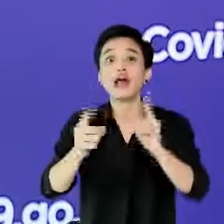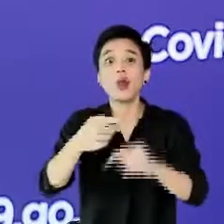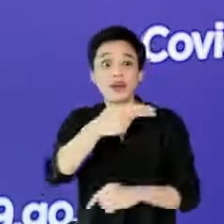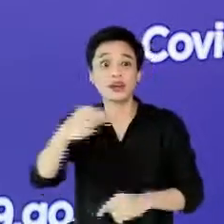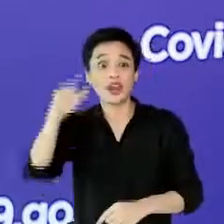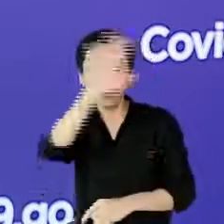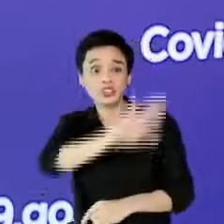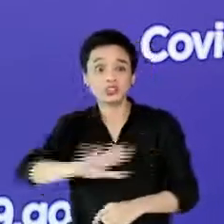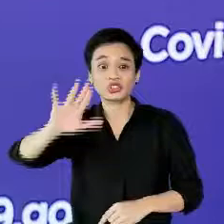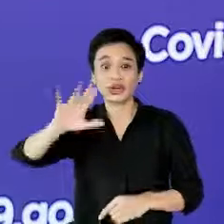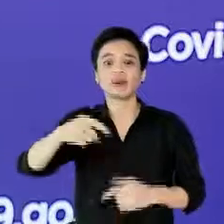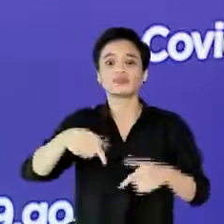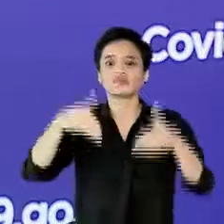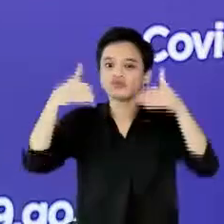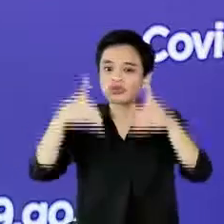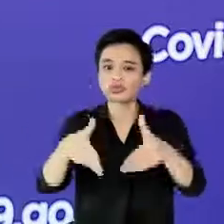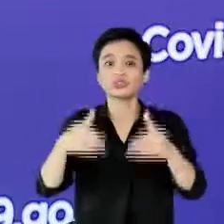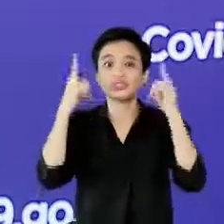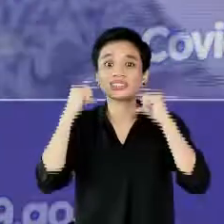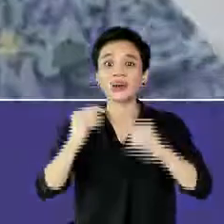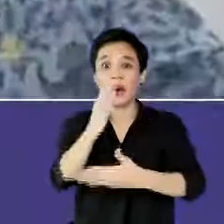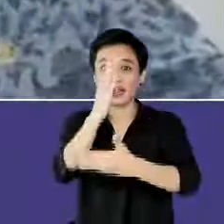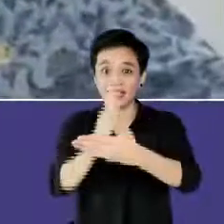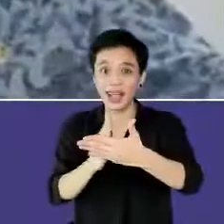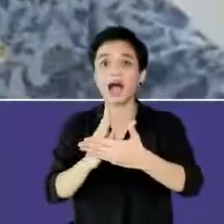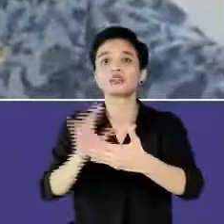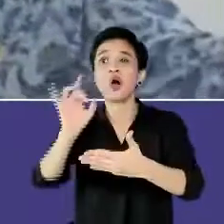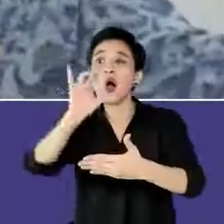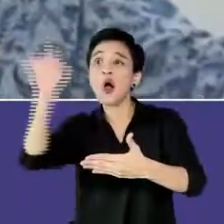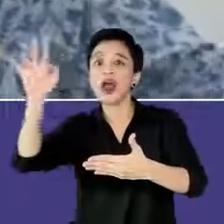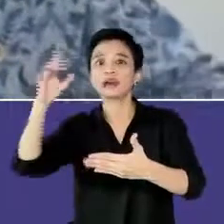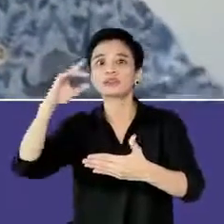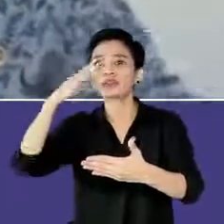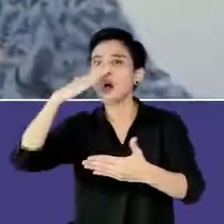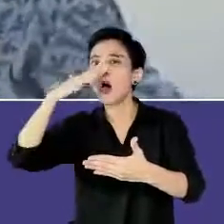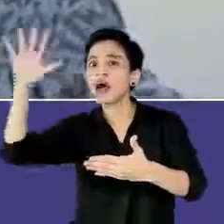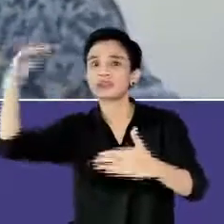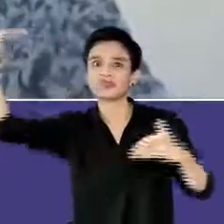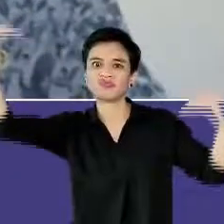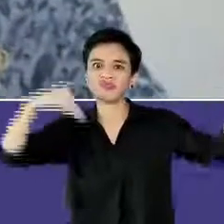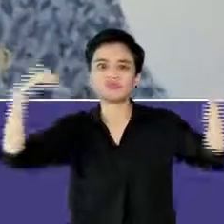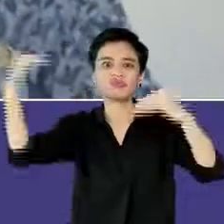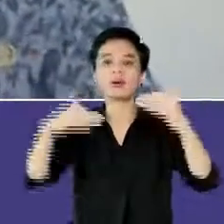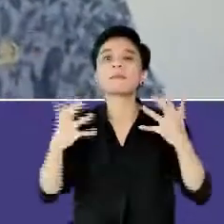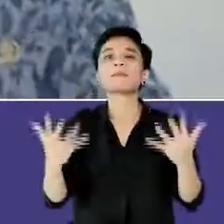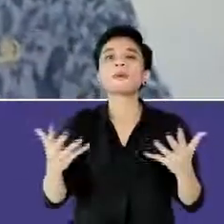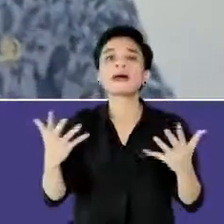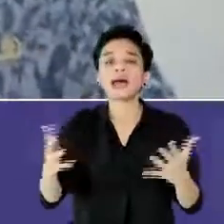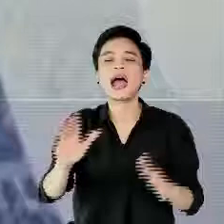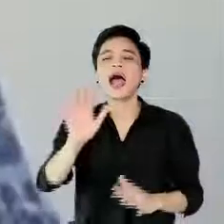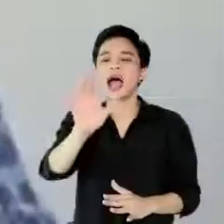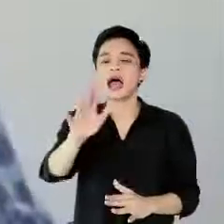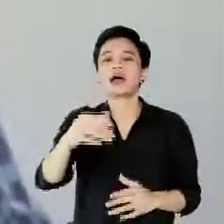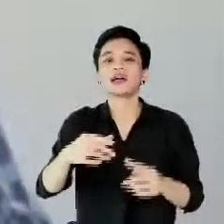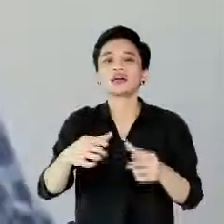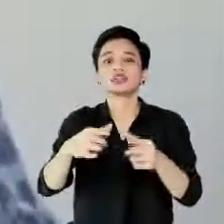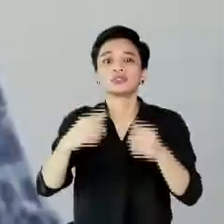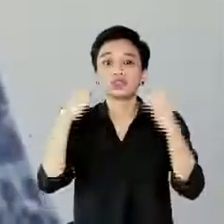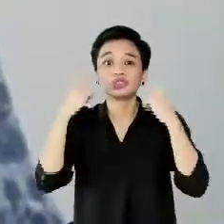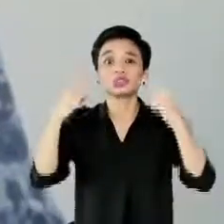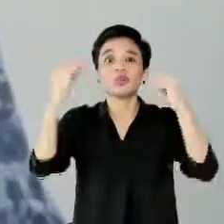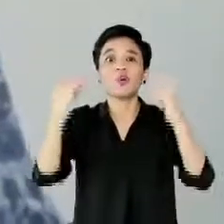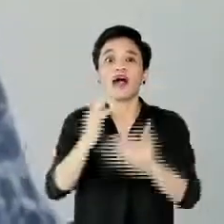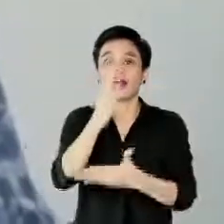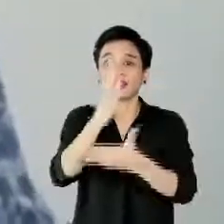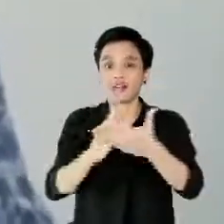negeri di Jawa Tengah Pak Oh ya Mas Boy jadi pintu masuk Jawa Tengah kami sudah lewat edaran ini